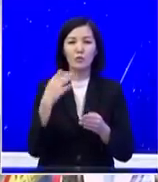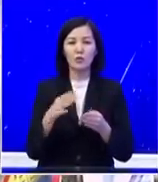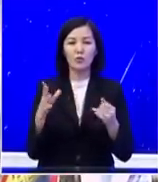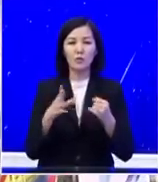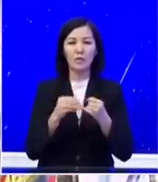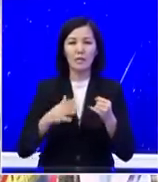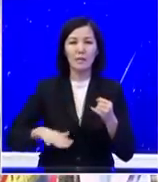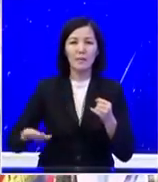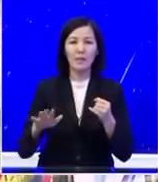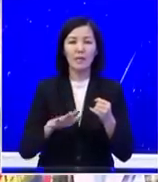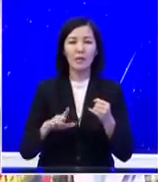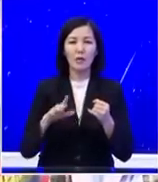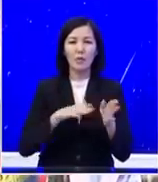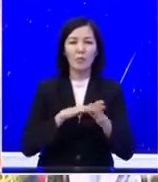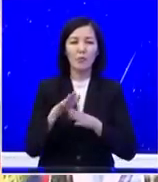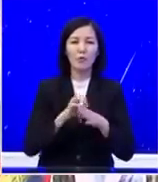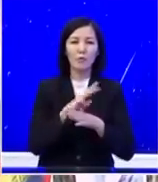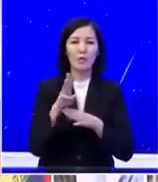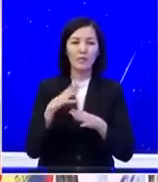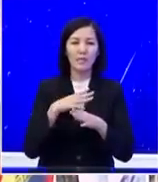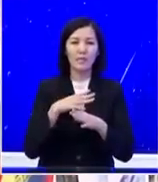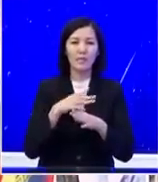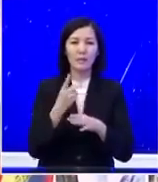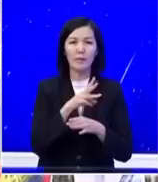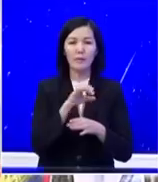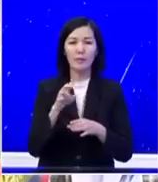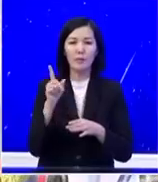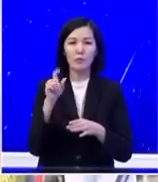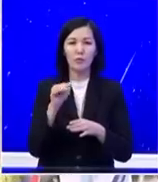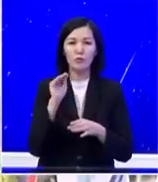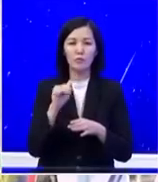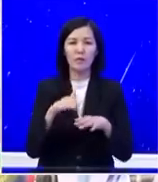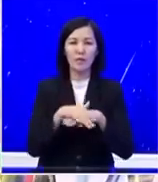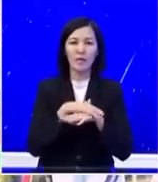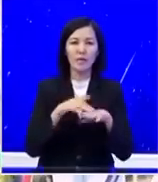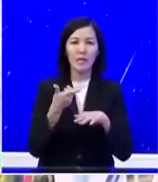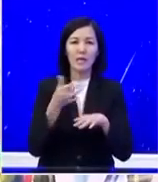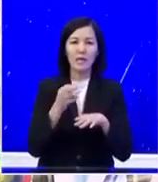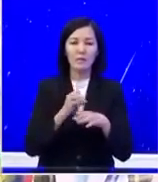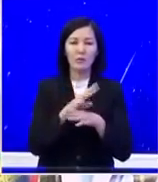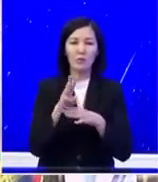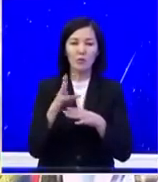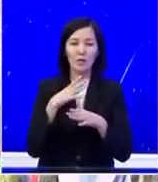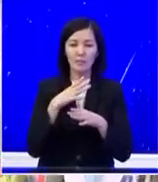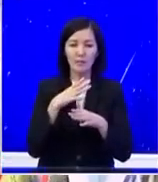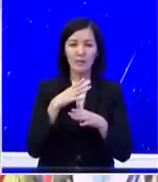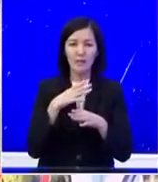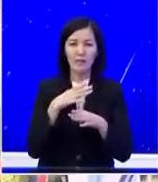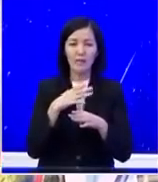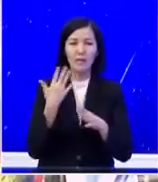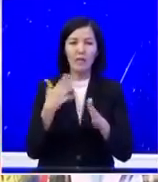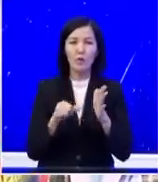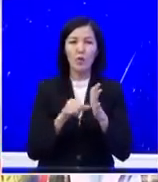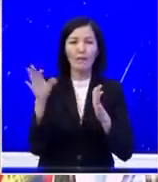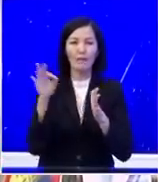мекен толық газдандырылды. Бұл облыстың 1 миллион 100 мың тұрғыны газбен қамтылғанын білдіреді. Яғни